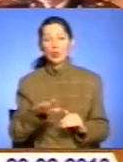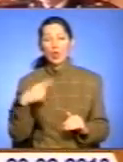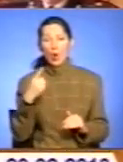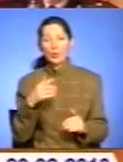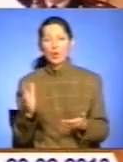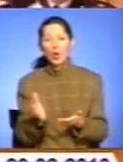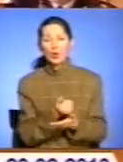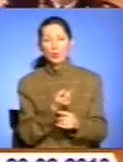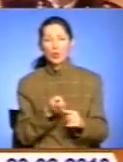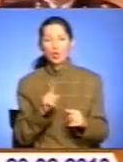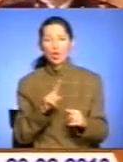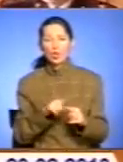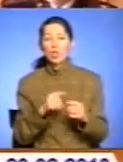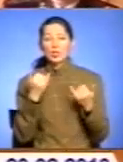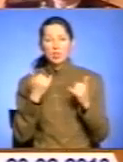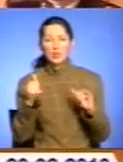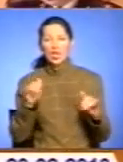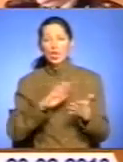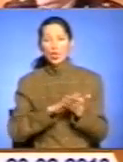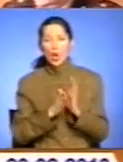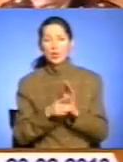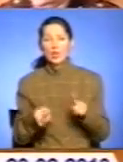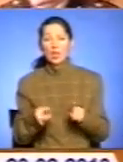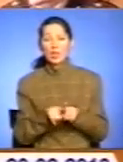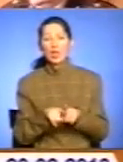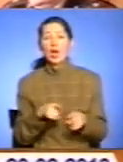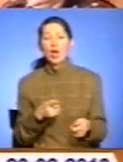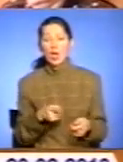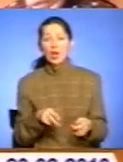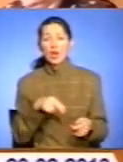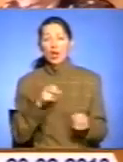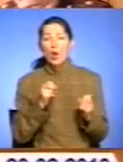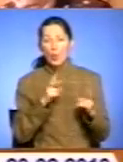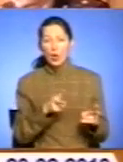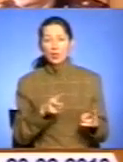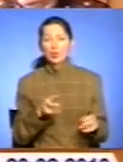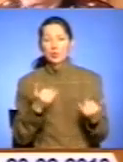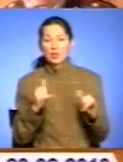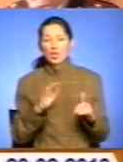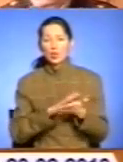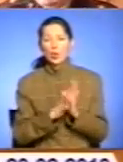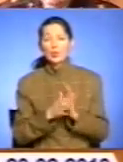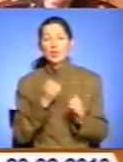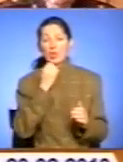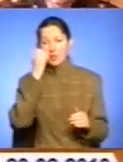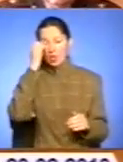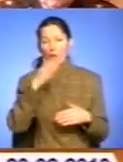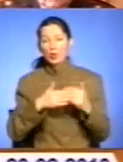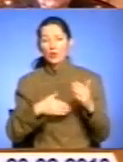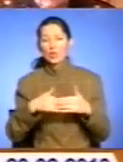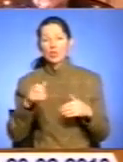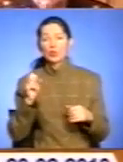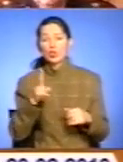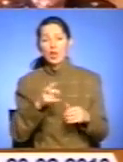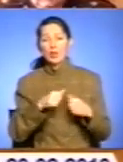ці надзвичайні ситуації та загрози надзвичайних ситуацій завдяки професіоналізму членів комісії,